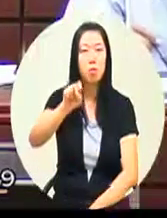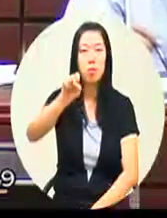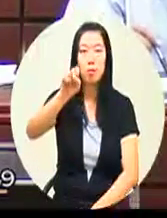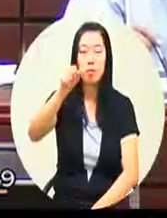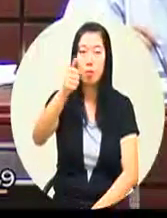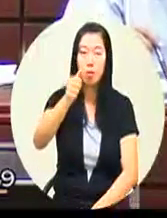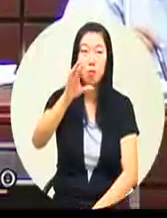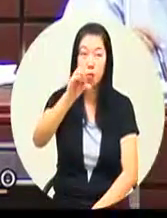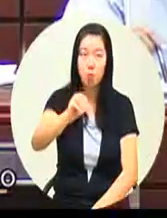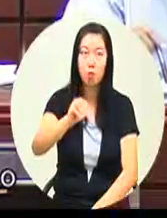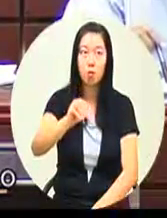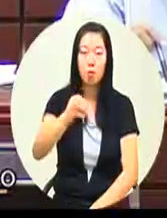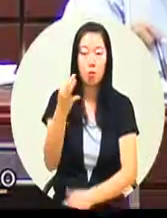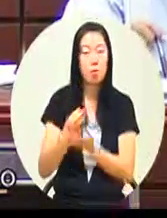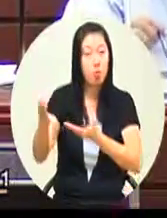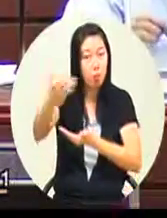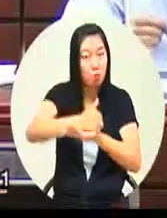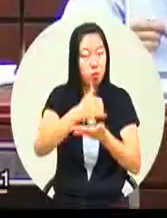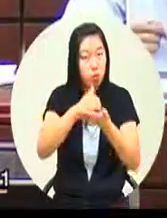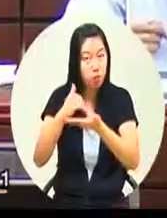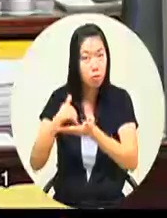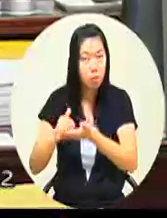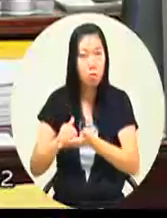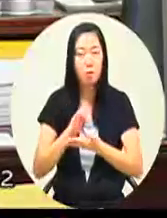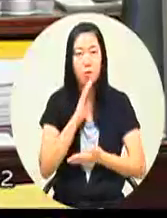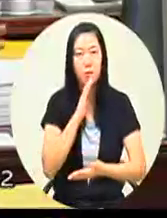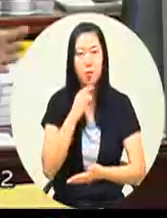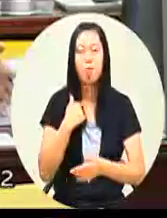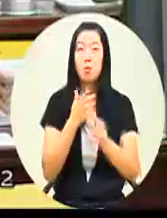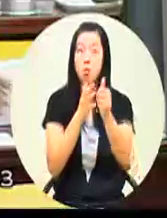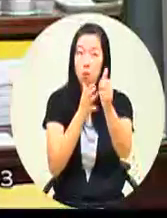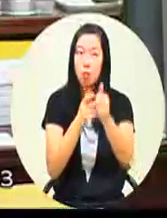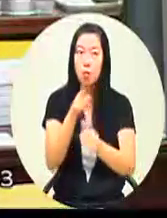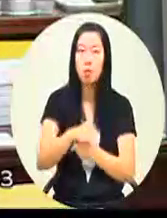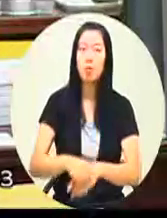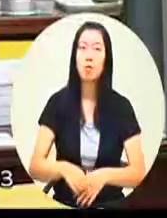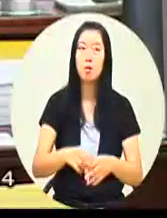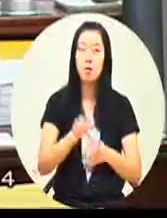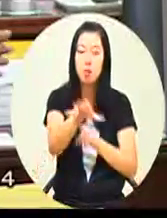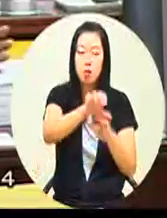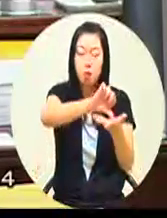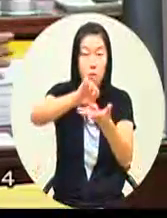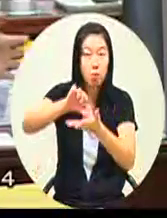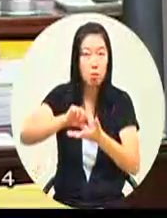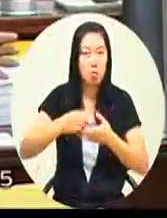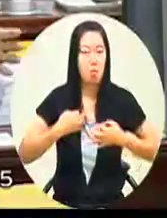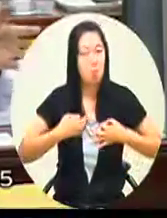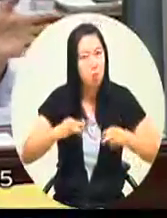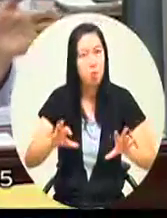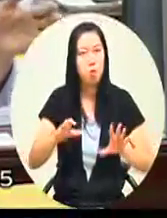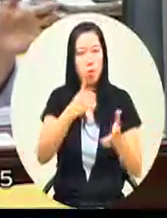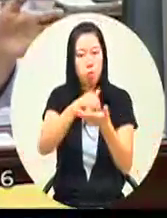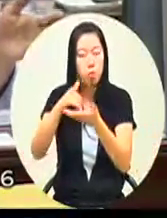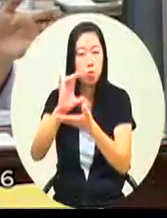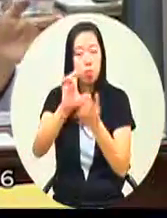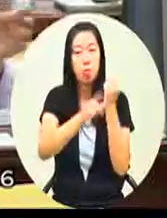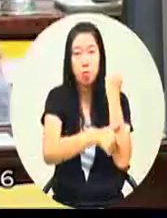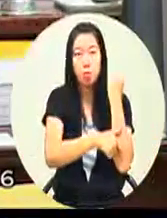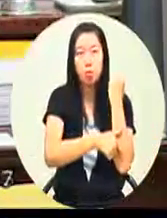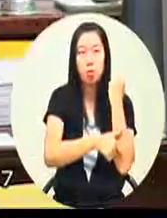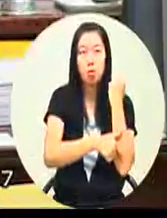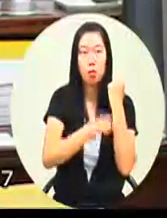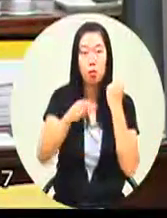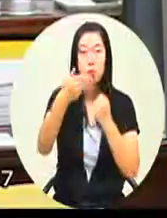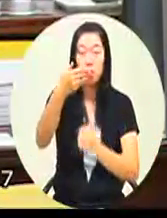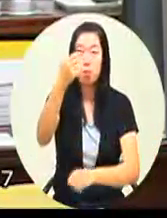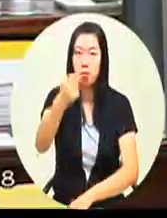左右的那个收成。 啊、我跟你讲诶，我请教局长就是讲，你的农损就是，一省的计算方式就是不是高一